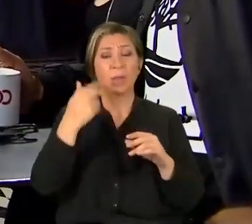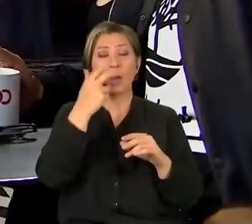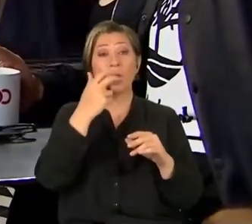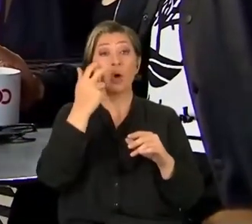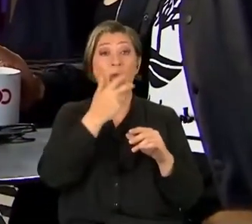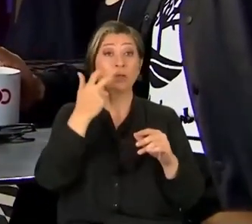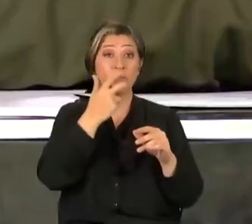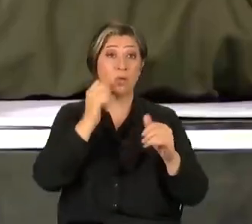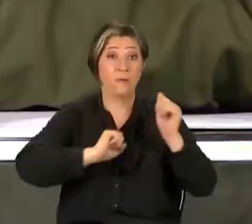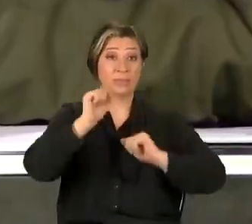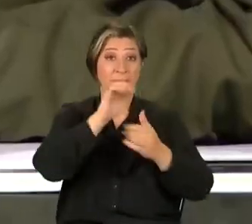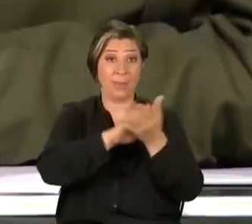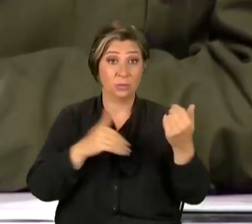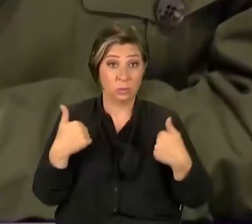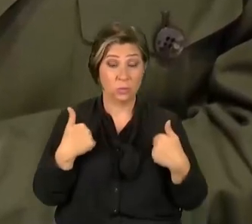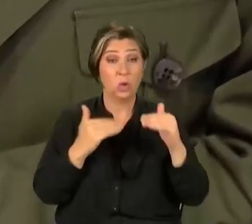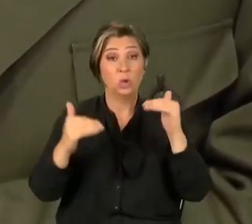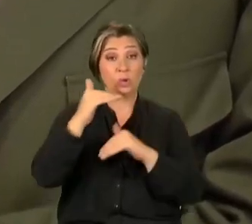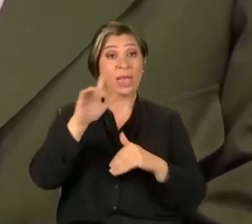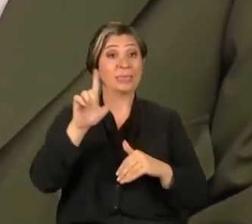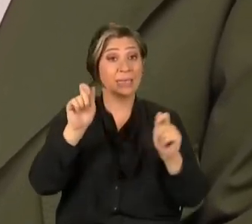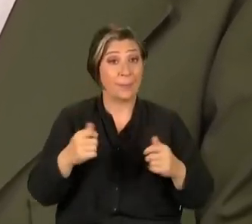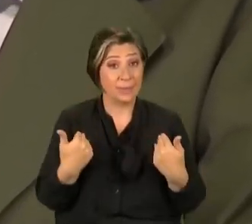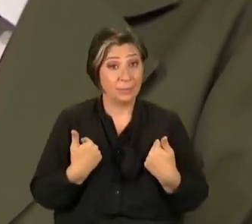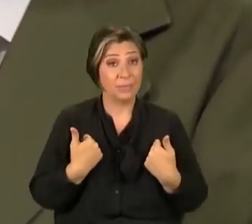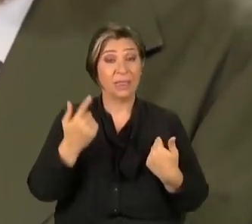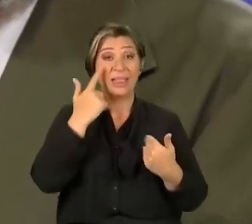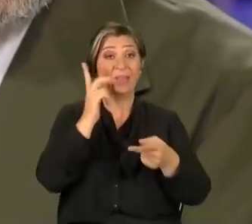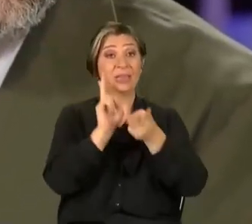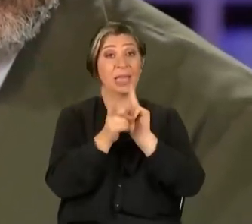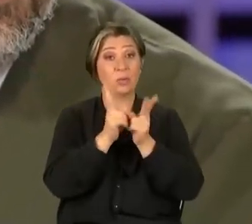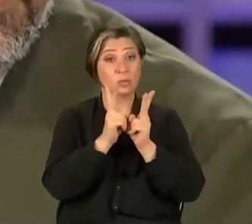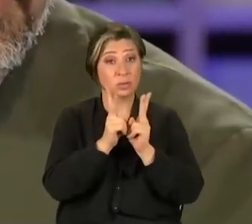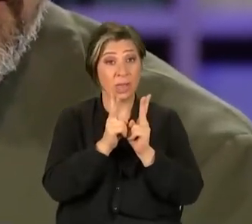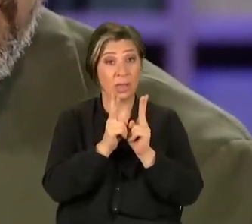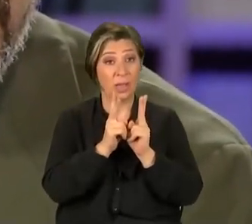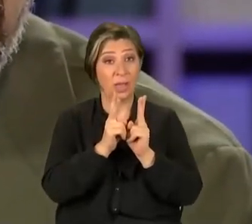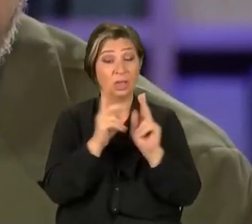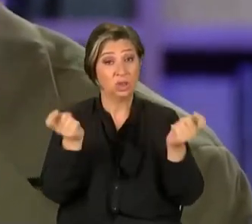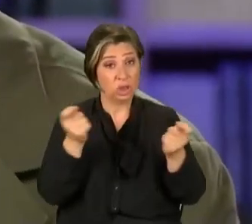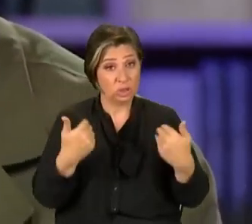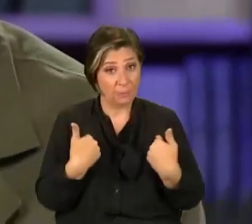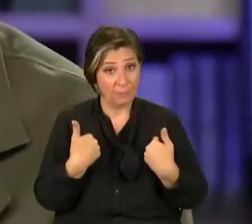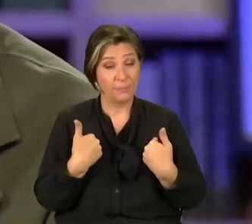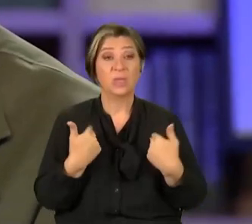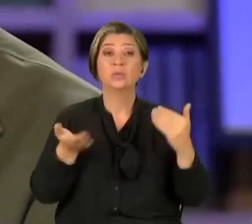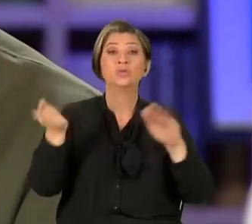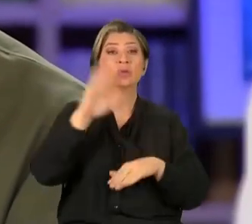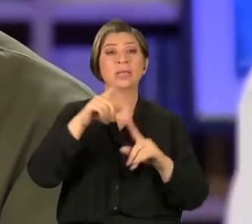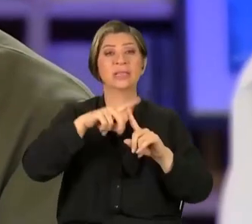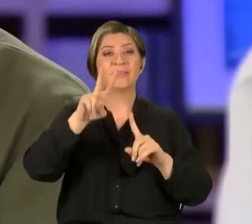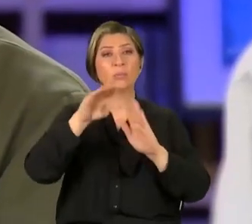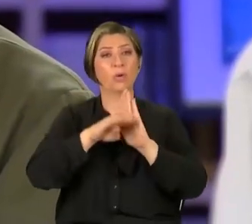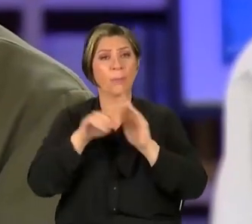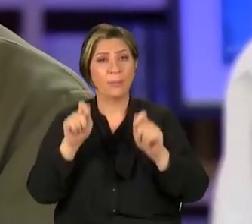konservatuvar mezunuyum. Yüksek lisans yaptım. Devlet tiyatrosunda çalıştım. Sonra televizyon